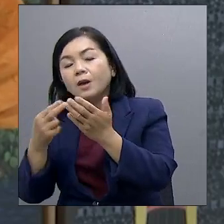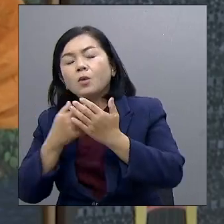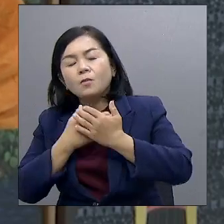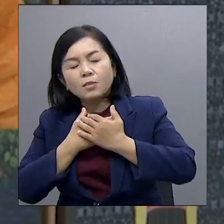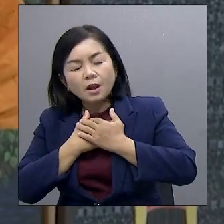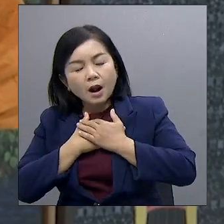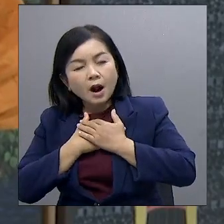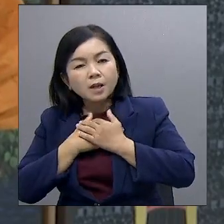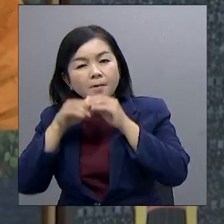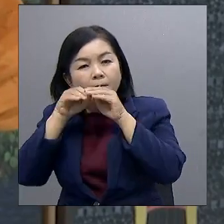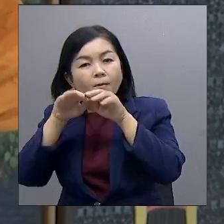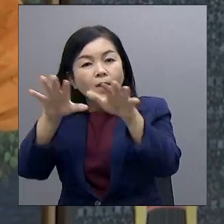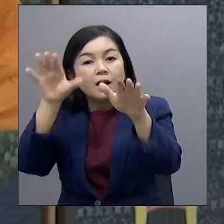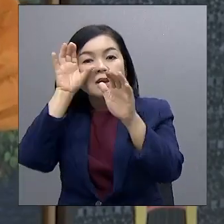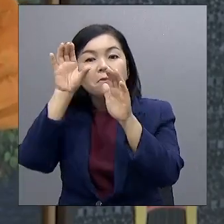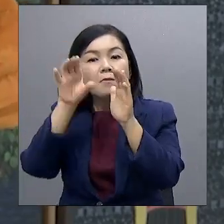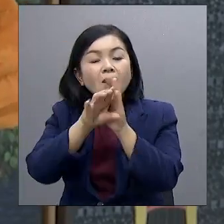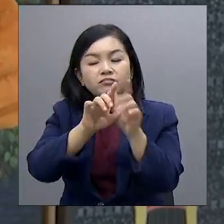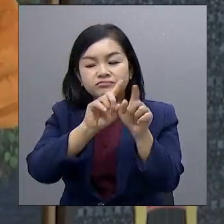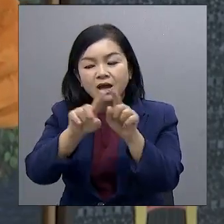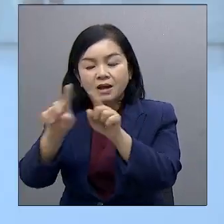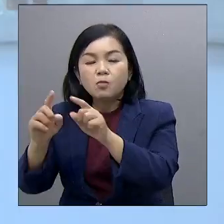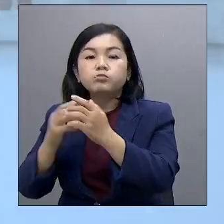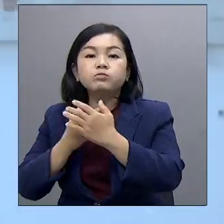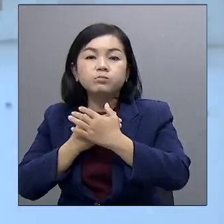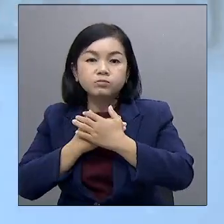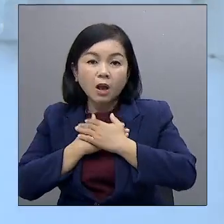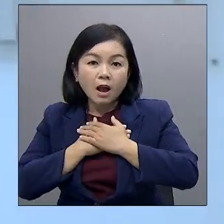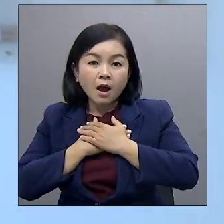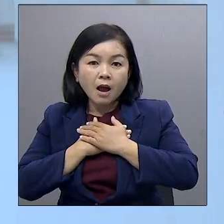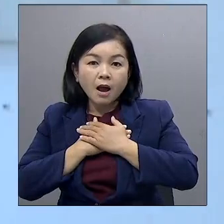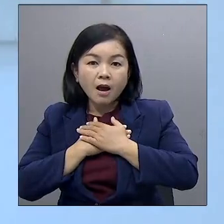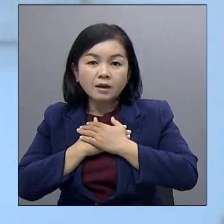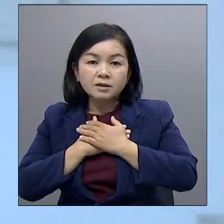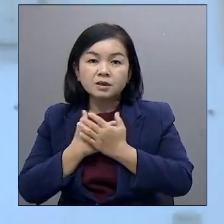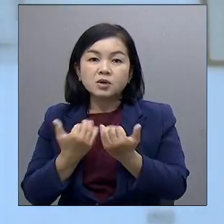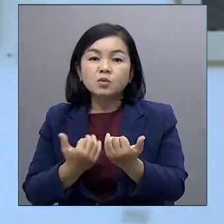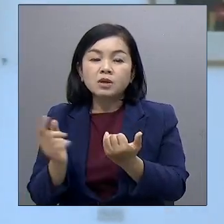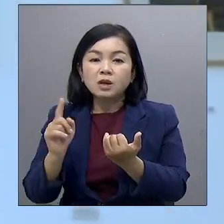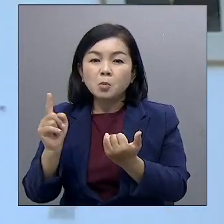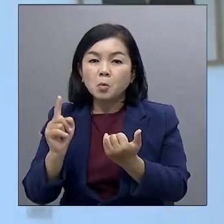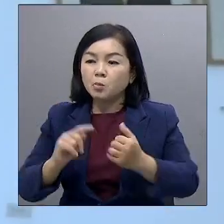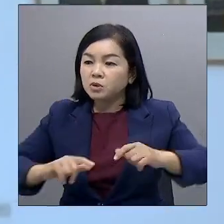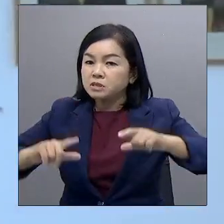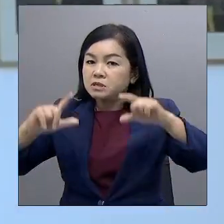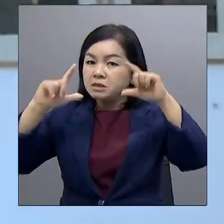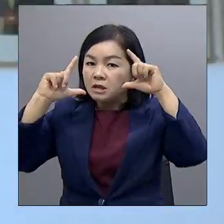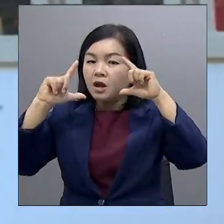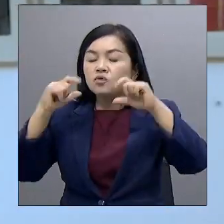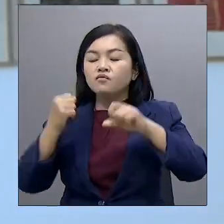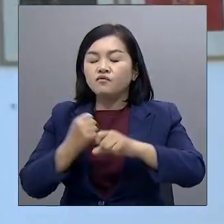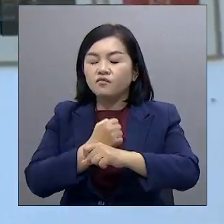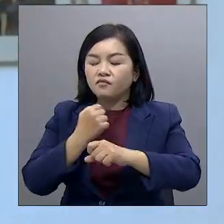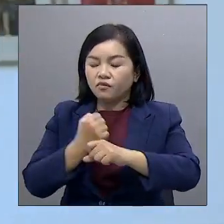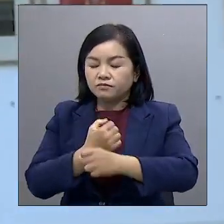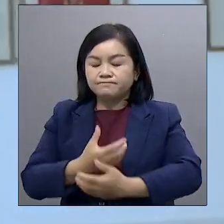ที่เอ่อในแง่มุมต่างๆโดยเฉพาะอาจารย์ชรูดเองเนี่ยท่านเป็นผู้ที่ปฏิบัติธรรมเพราะ